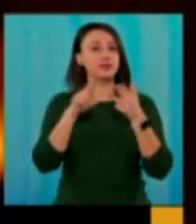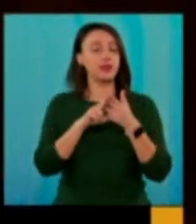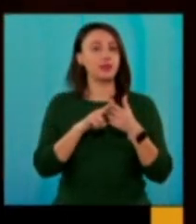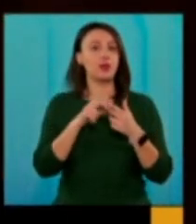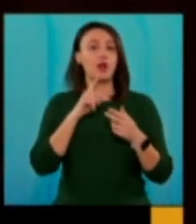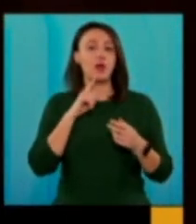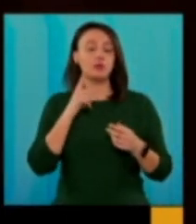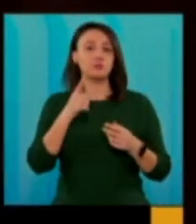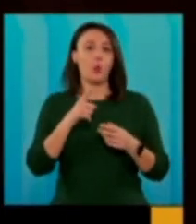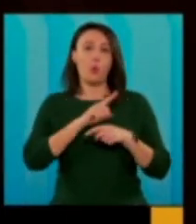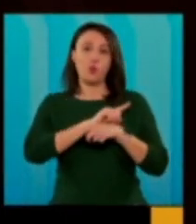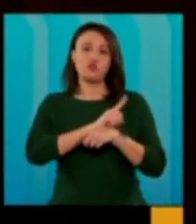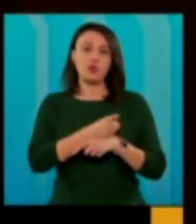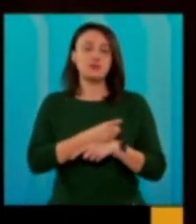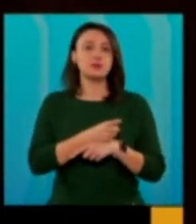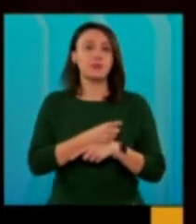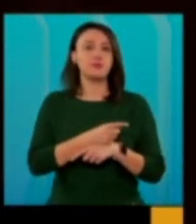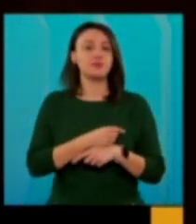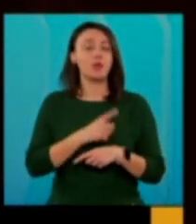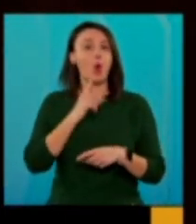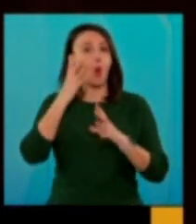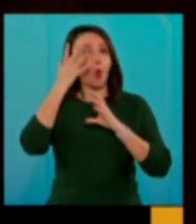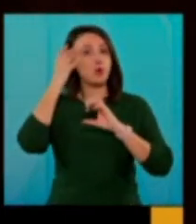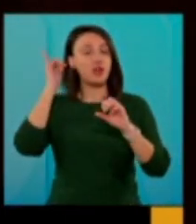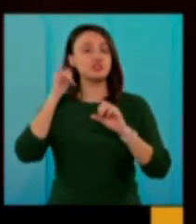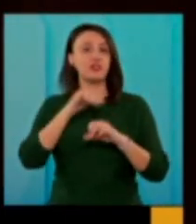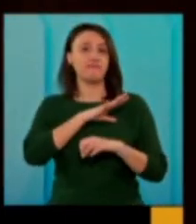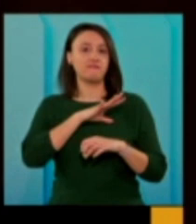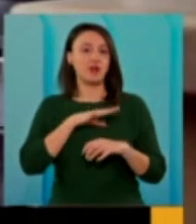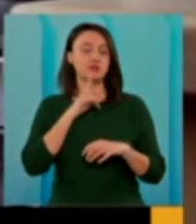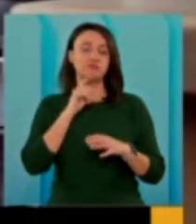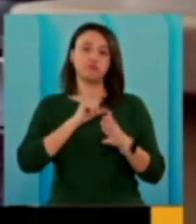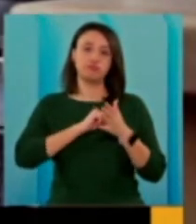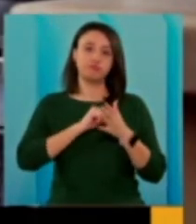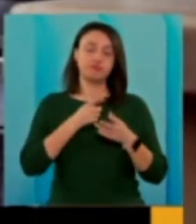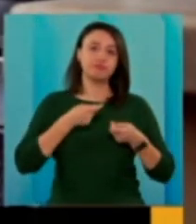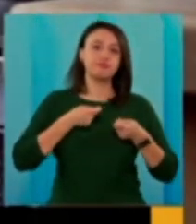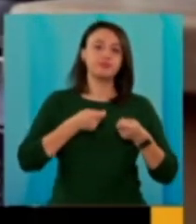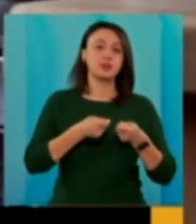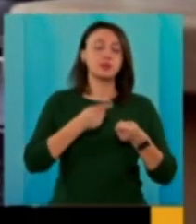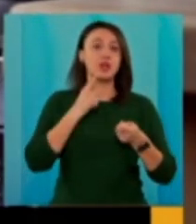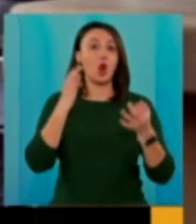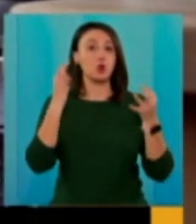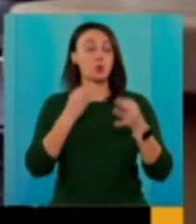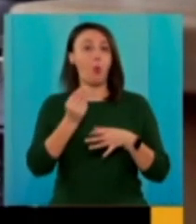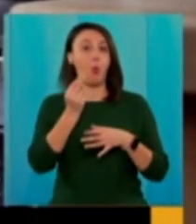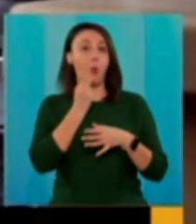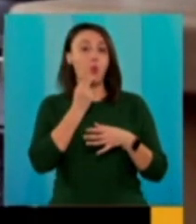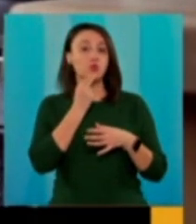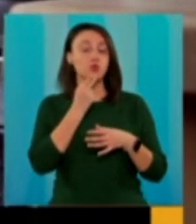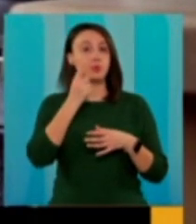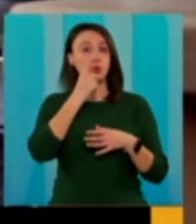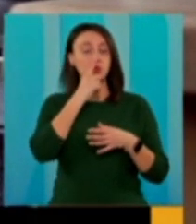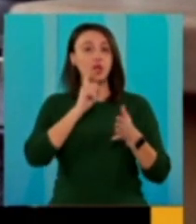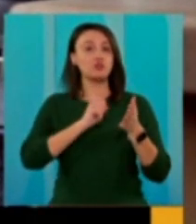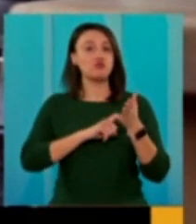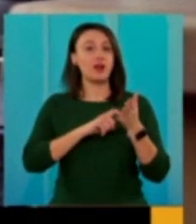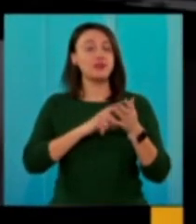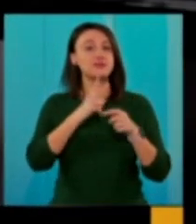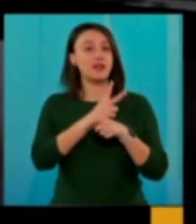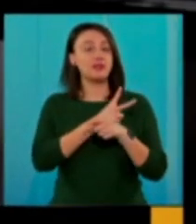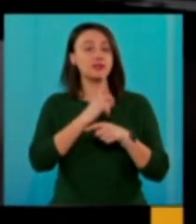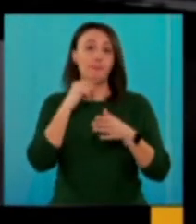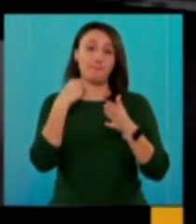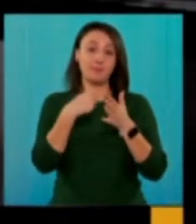reuniune de Urgență a furnizorilor atât Olandezii cât și Francezii au fost îndemnați să reducă consumul Rusia cere statelor europene să plătească